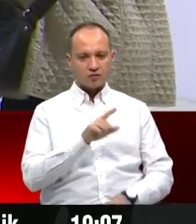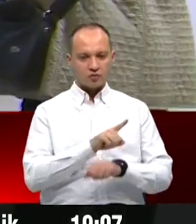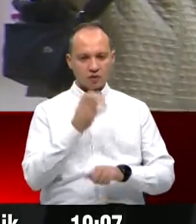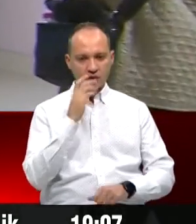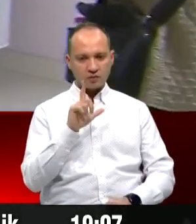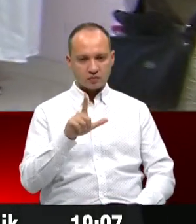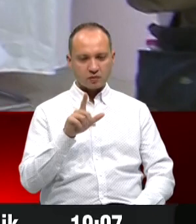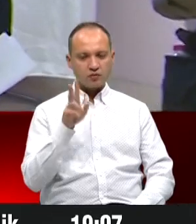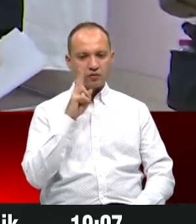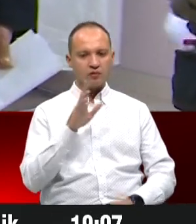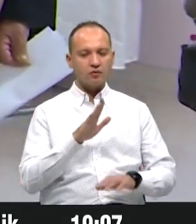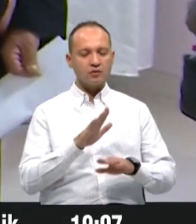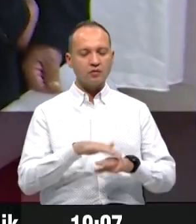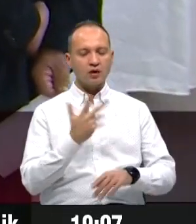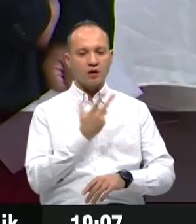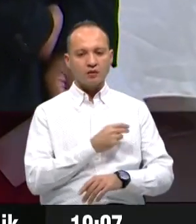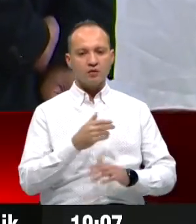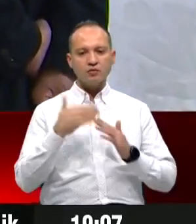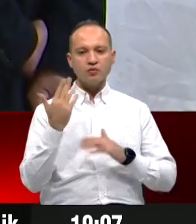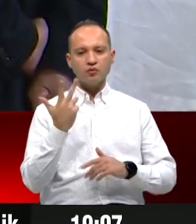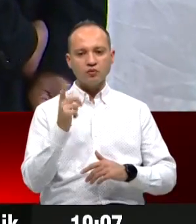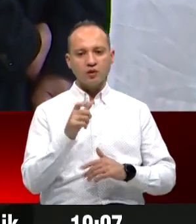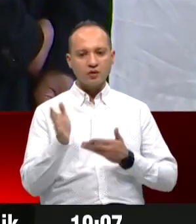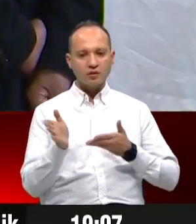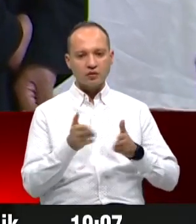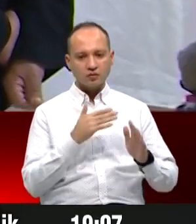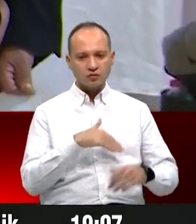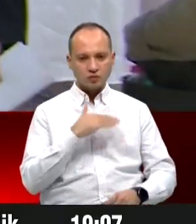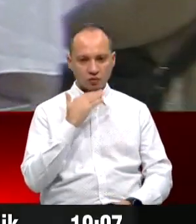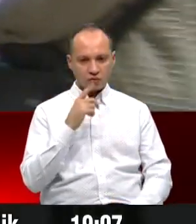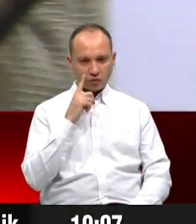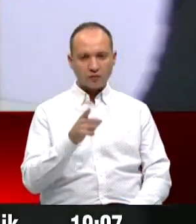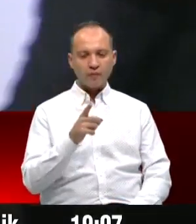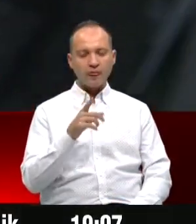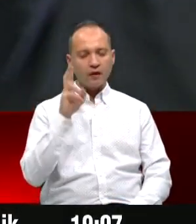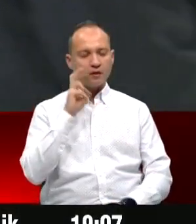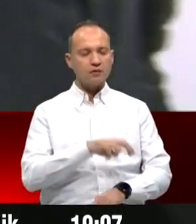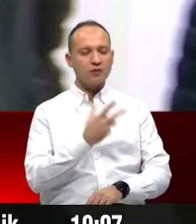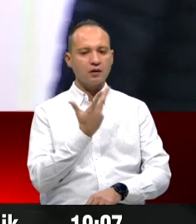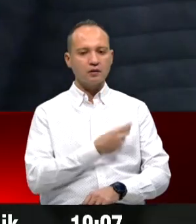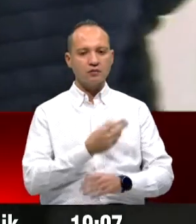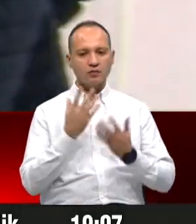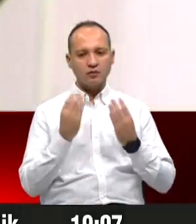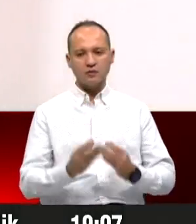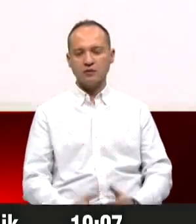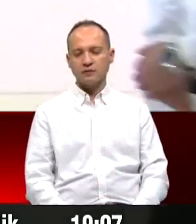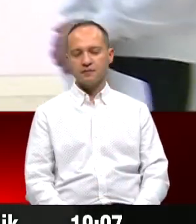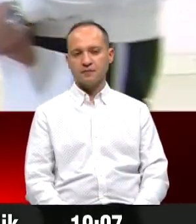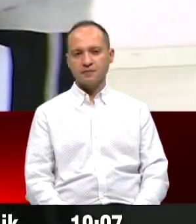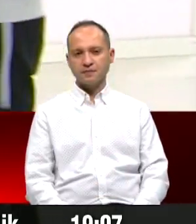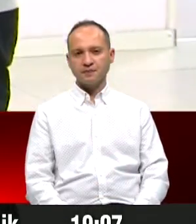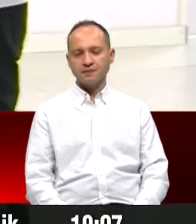vardı. Ancak son yaptırdığınız aşıdan sonra 3 ayı doldurduğunuz takdirde hatırlatma dozunuzu